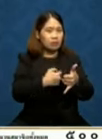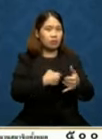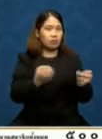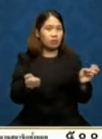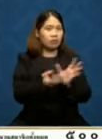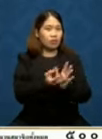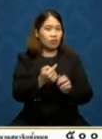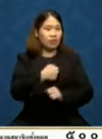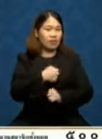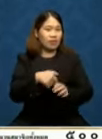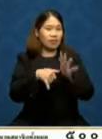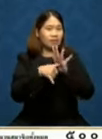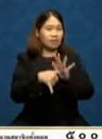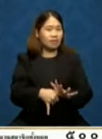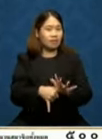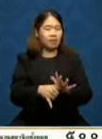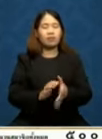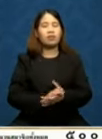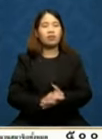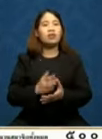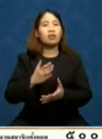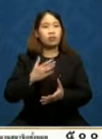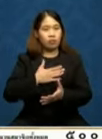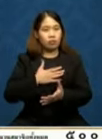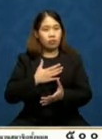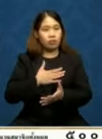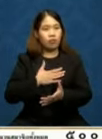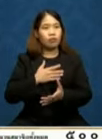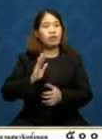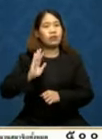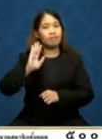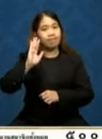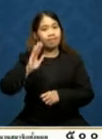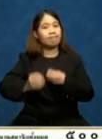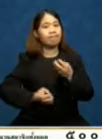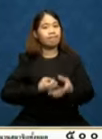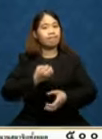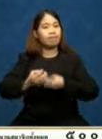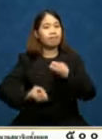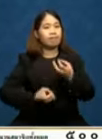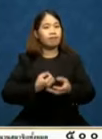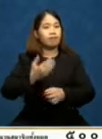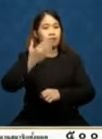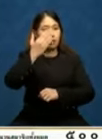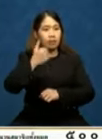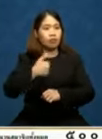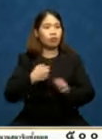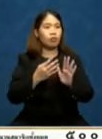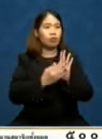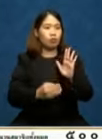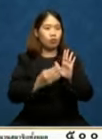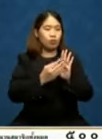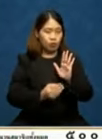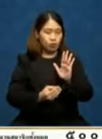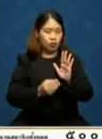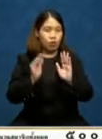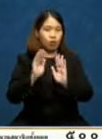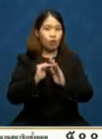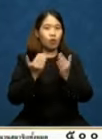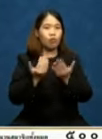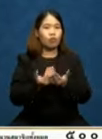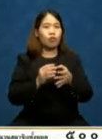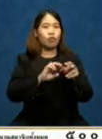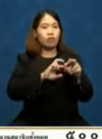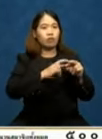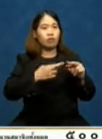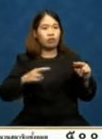หรือการด้อยค่าครับโดยที่ผมอยากจะขออภิปรายในฐานะที่เคยอบรมหลักสูตรสายใยครอบครัวจากสม